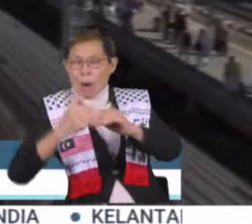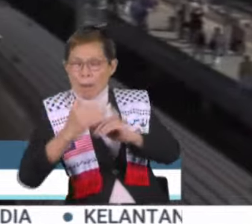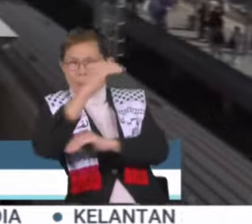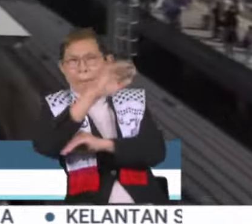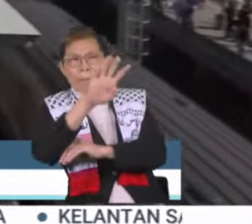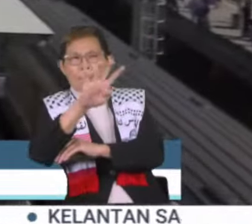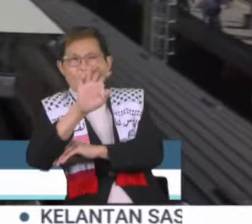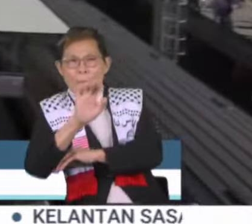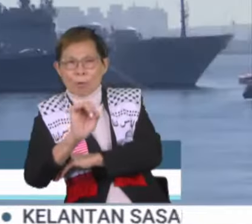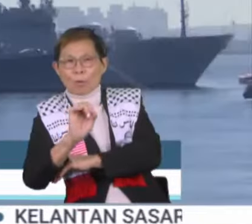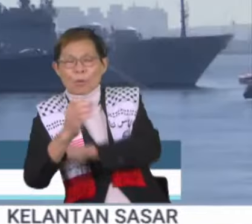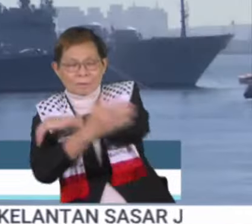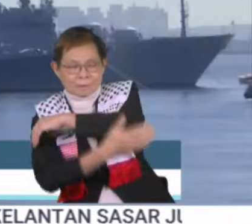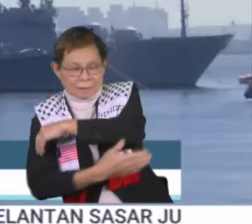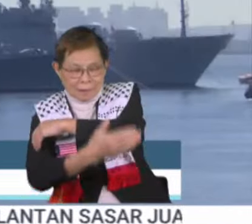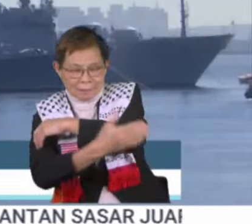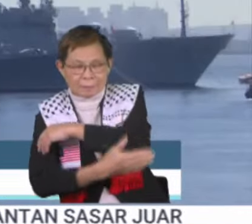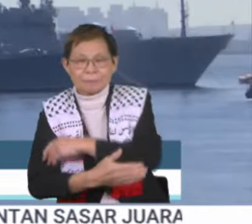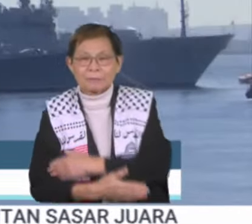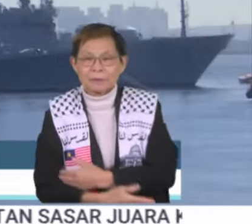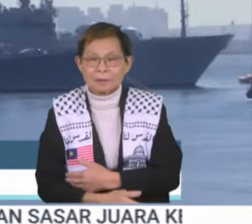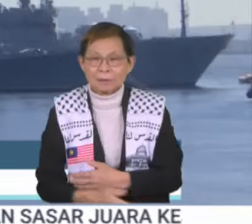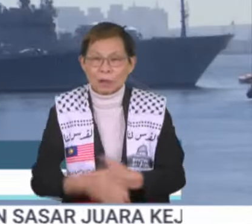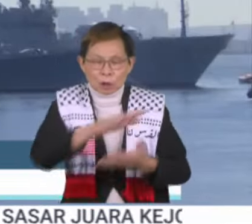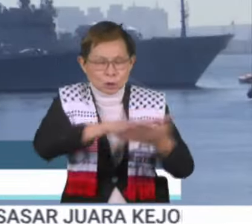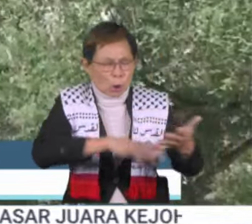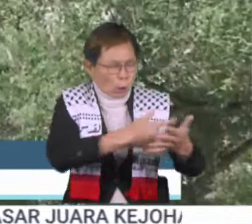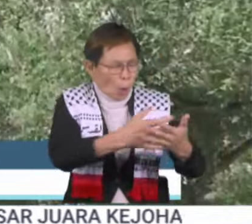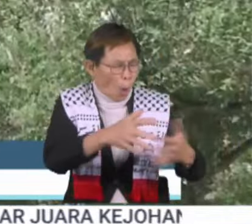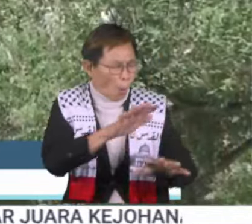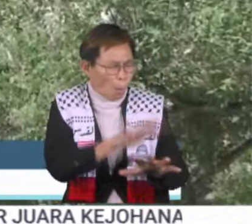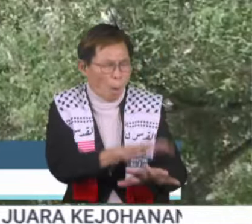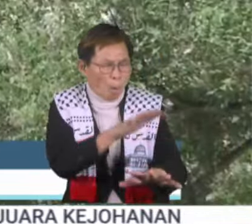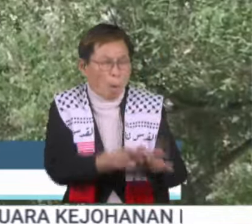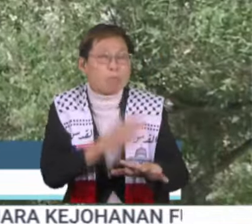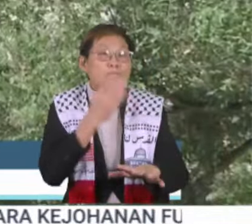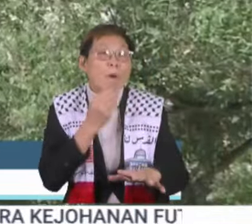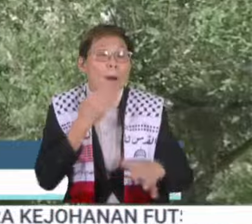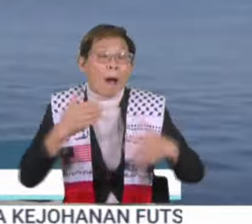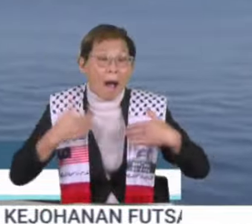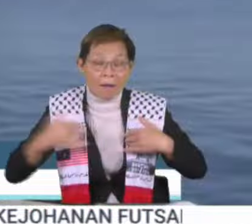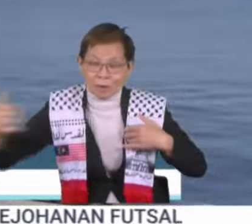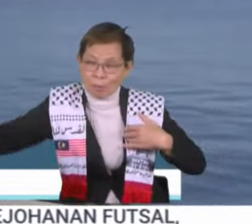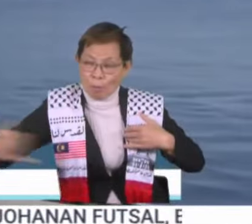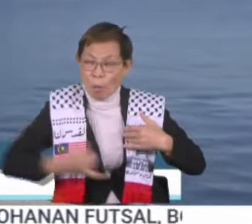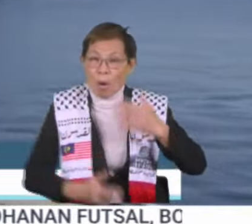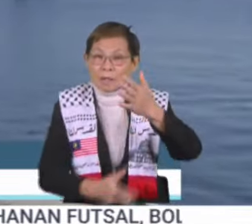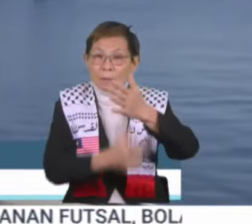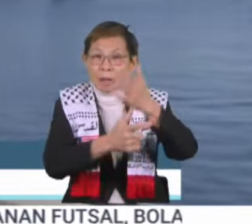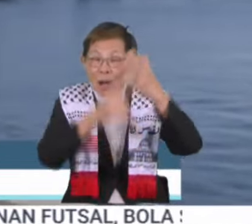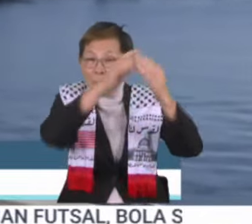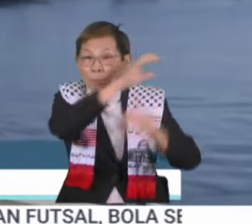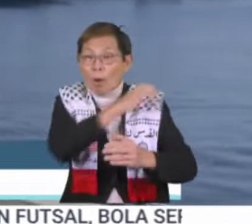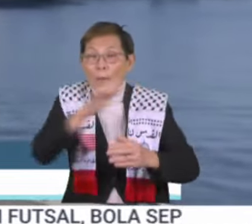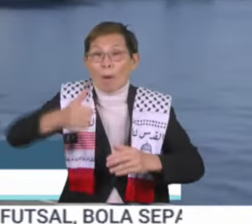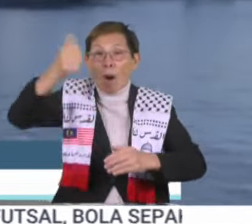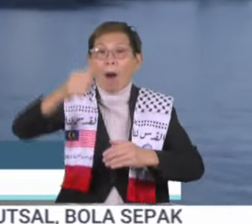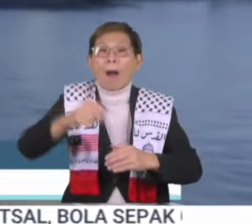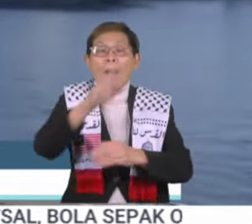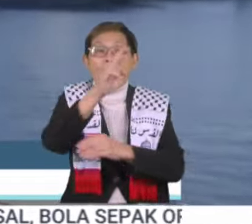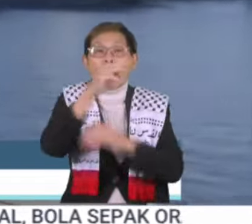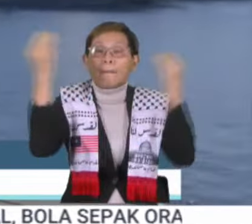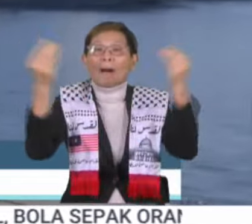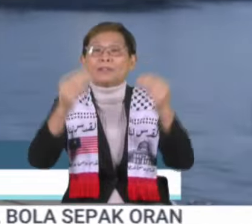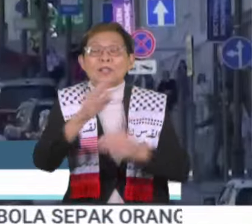lebih 40 negara. Jadual padat Datuk Seri Anwar juga diisi dengan kunjungan hormat timbalan pengerusi pertama Majlis Mufti